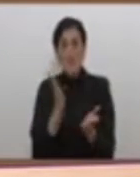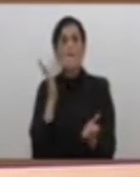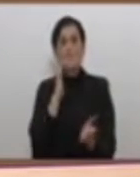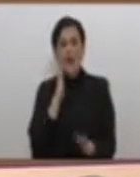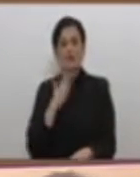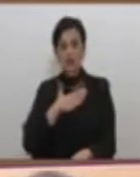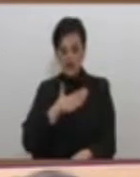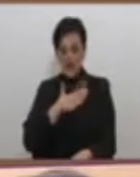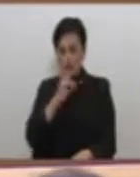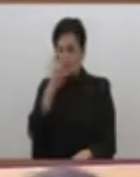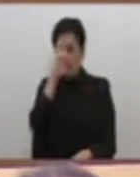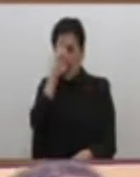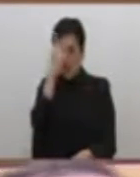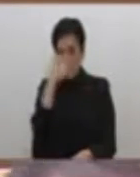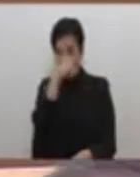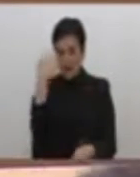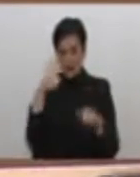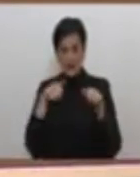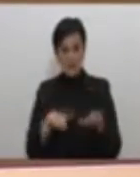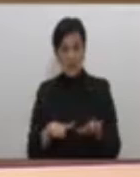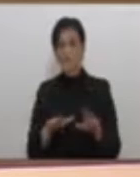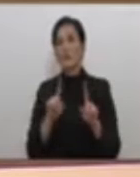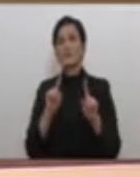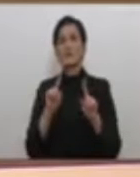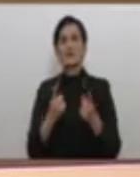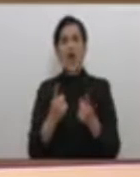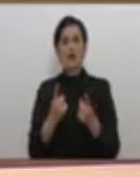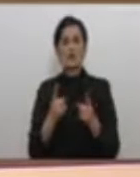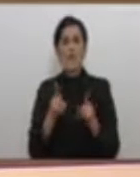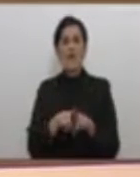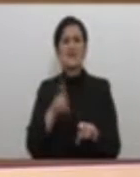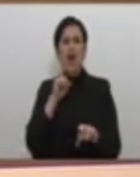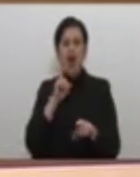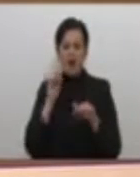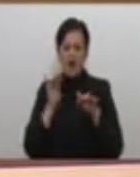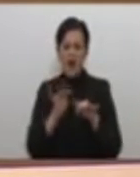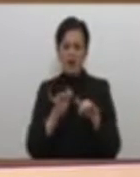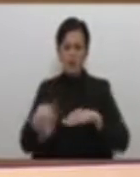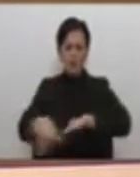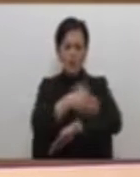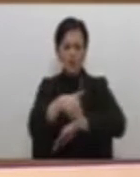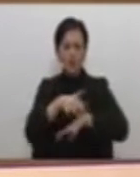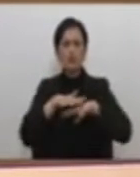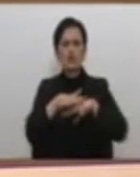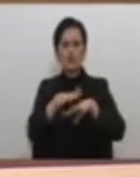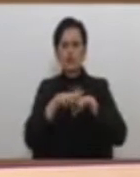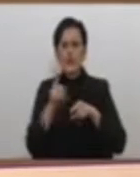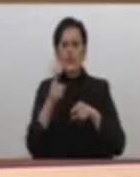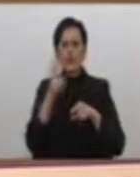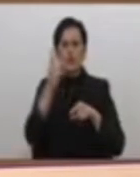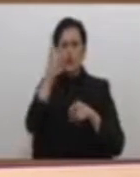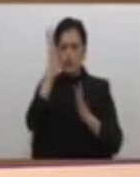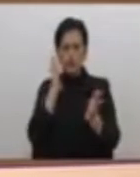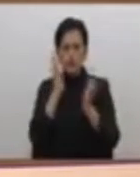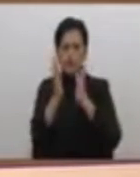ჩვენი სახელმწიფოებრიობის ბედი წყდება. რატომ გამოდის ამდენი ახალგაზრდა ყოველდღე ქუჩაში? რატომ ივსება რუსთაველი?